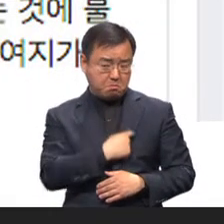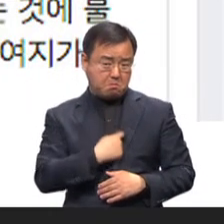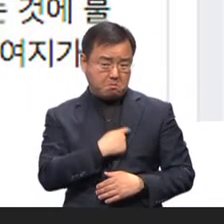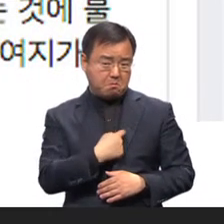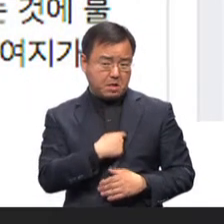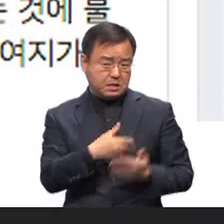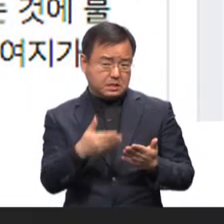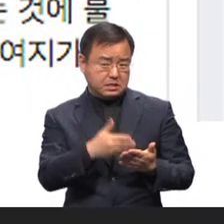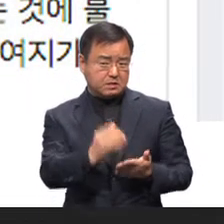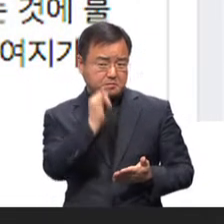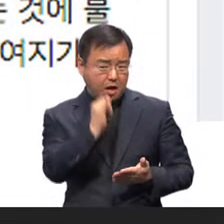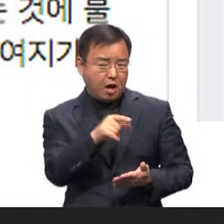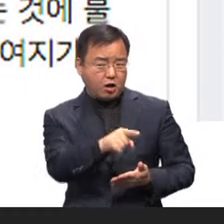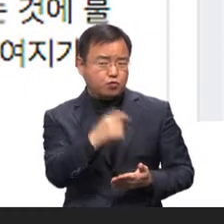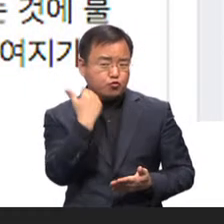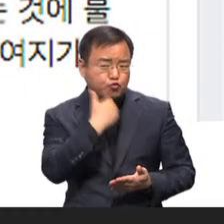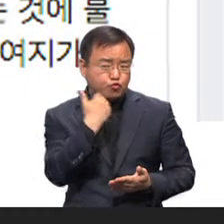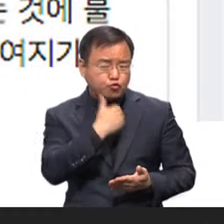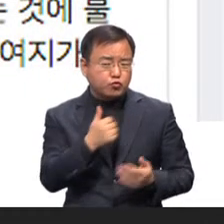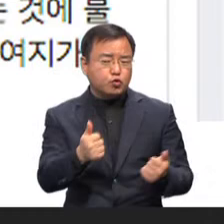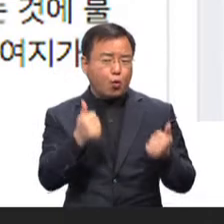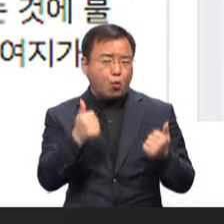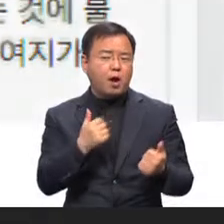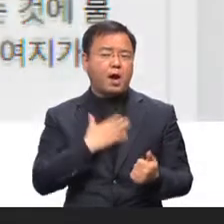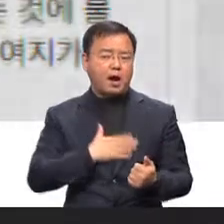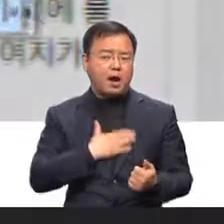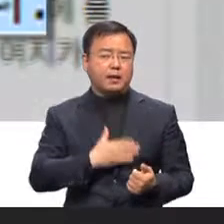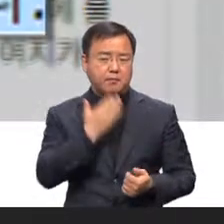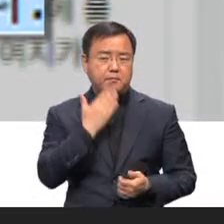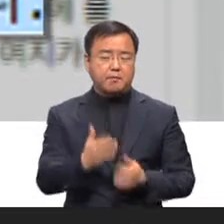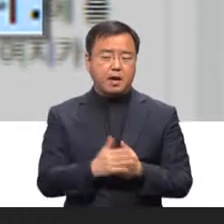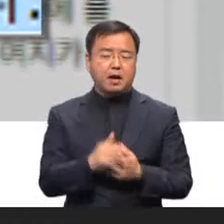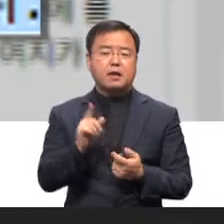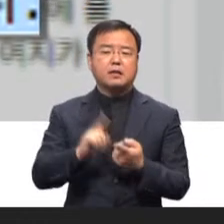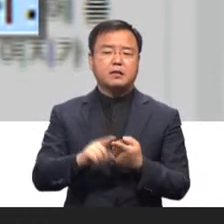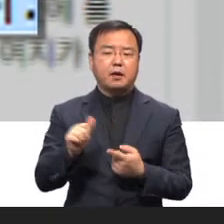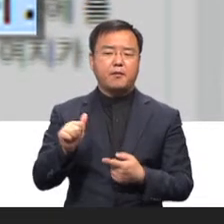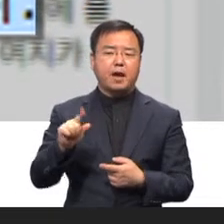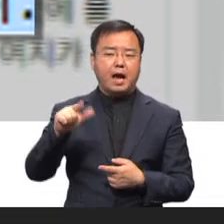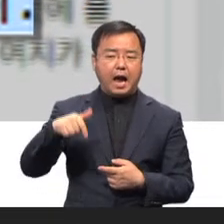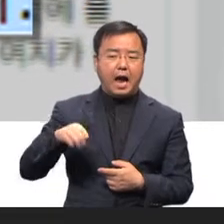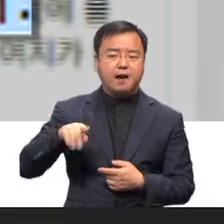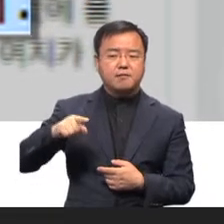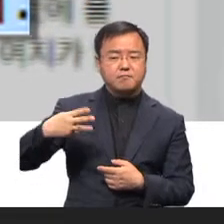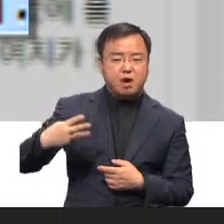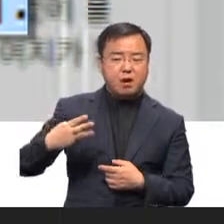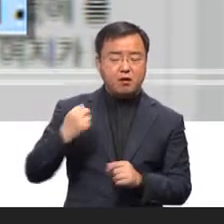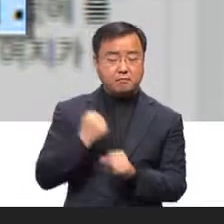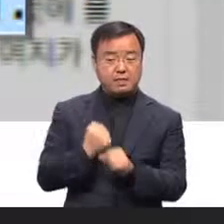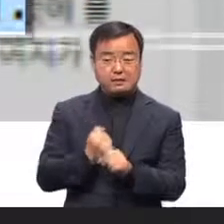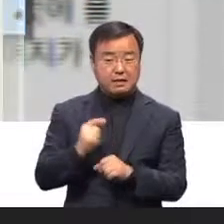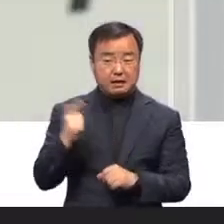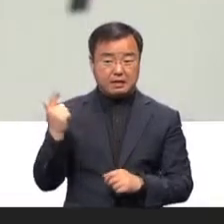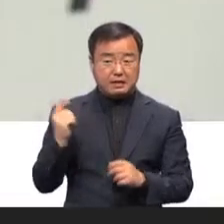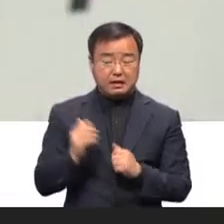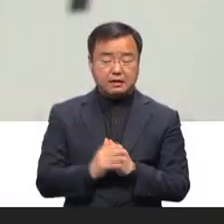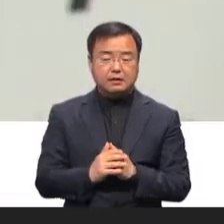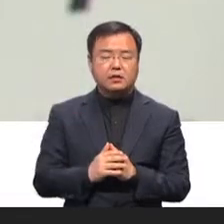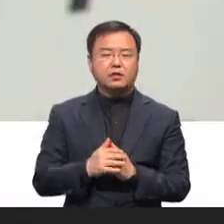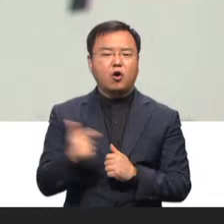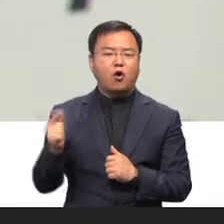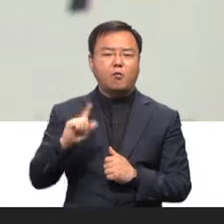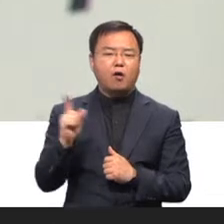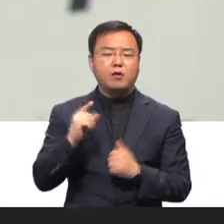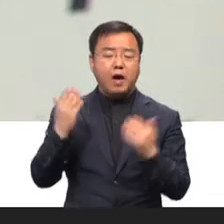마크로 오면 그 선생님이 어느 학교 출신 지를 알게 되잖아요 그렇죠 그 자체가 학벌을 조장하는 거 아니냐 이건 뭐 너무 어느 대학에